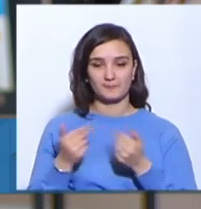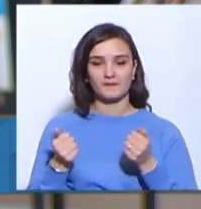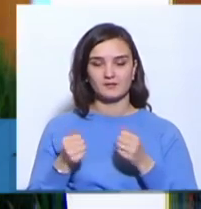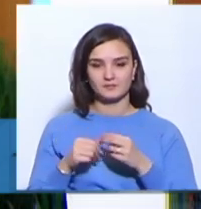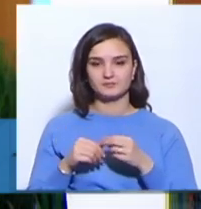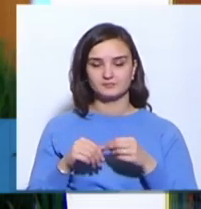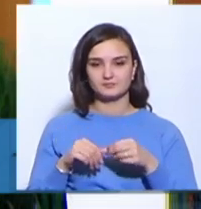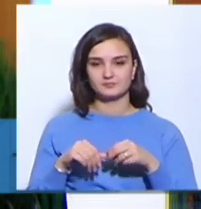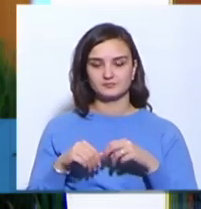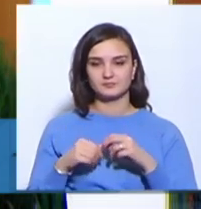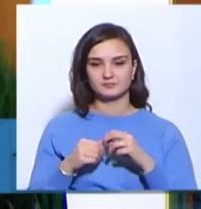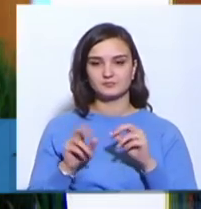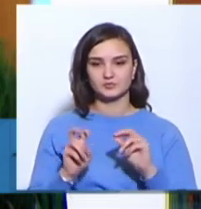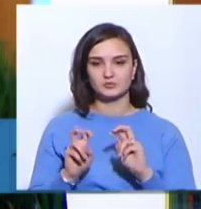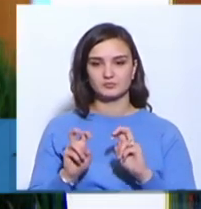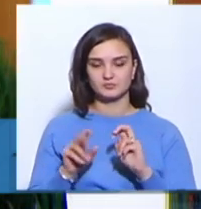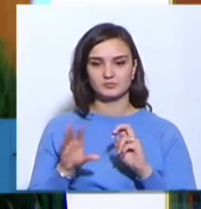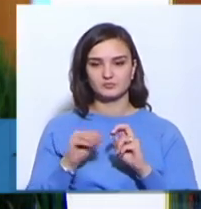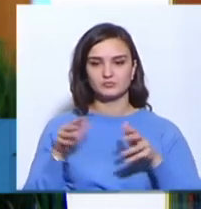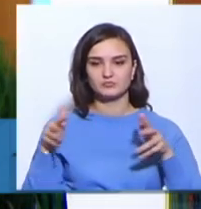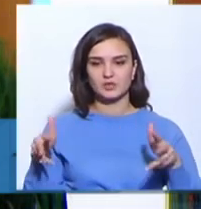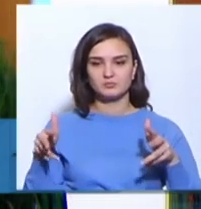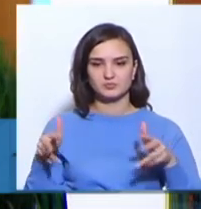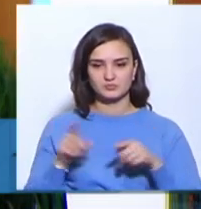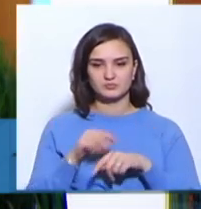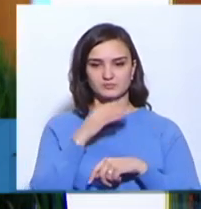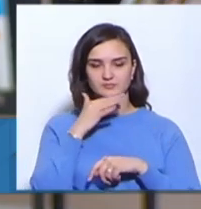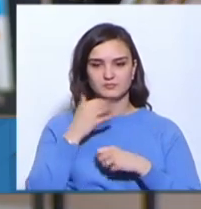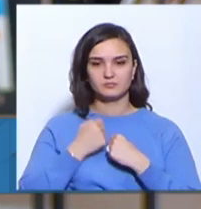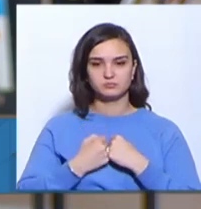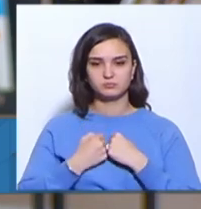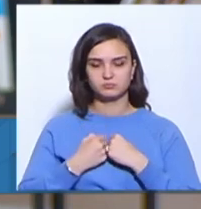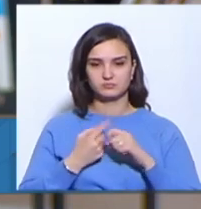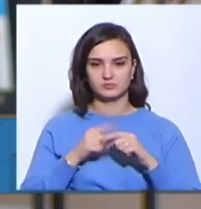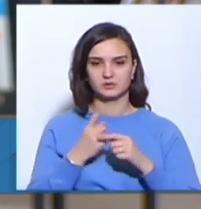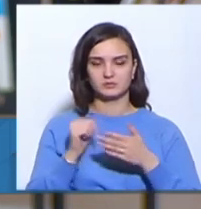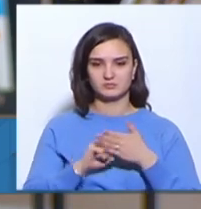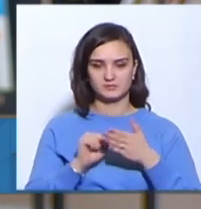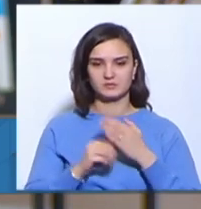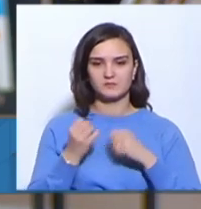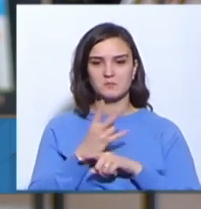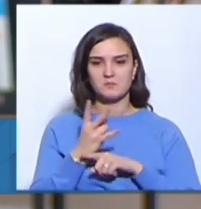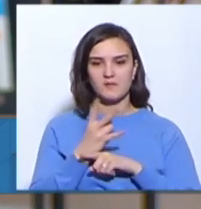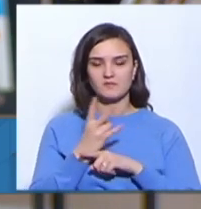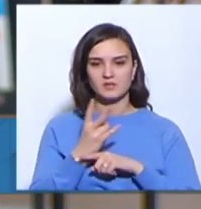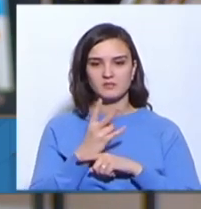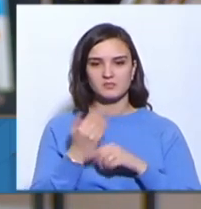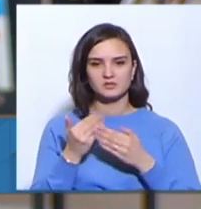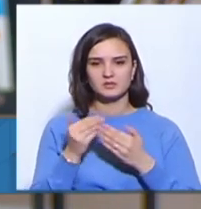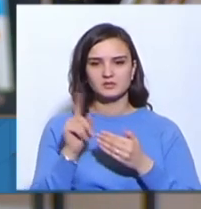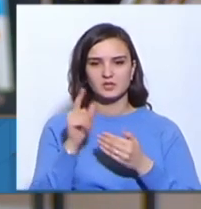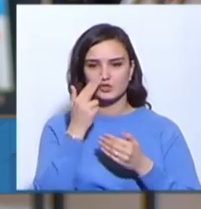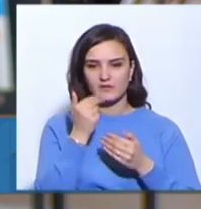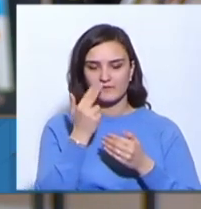დიახ, ეკრანთან. მჯდომით, დიახ. ჭარბი წონაც შორის ერთ-ერთი ფაქტორია. აი, მავნეჩვევებთან დაკავშირებით რა ინფორმაცია გვაქვს? რა თქმა